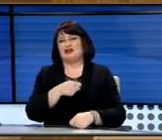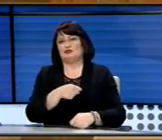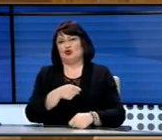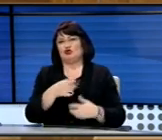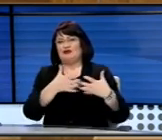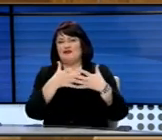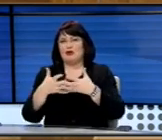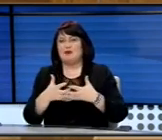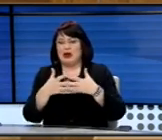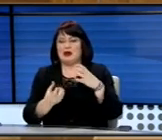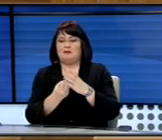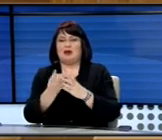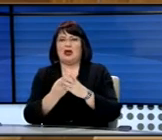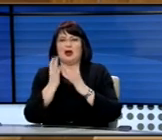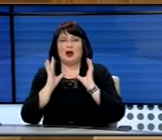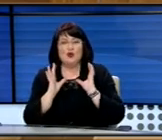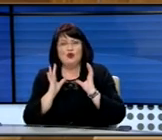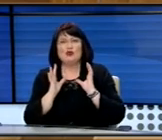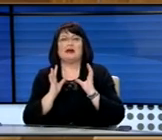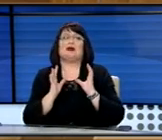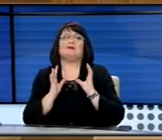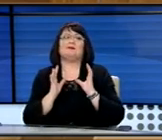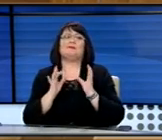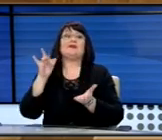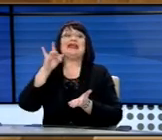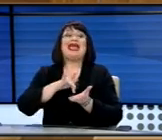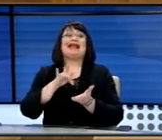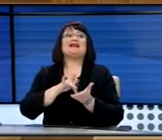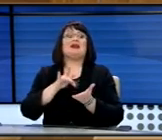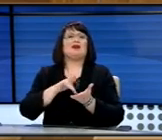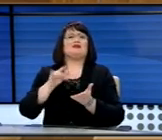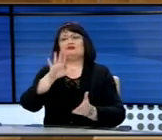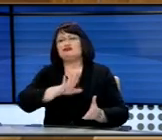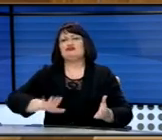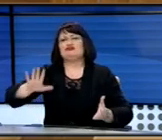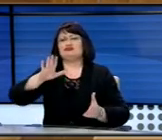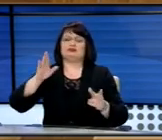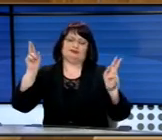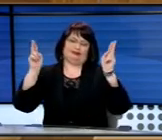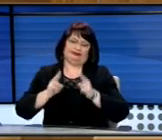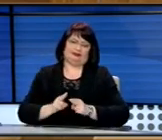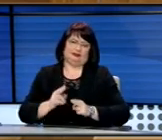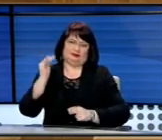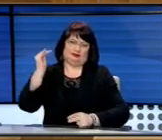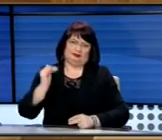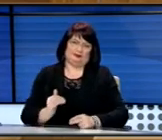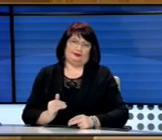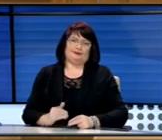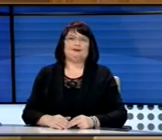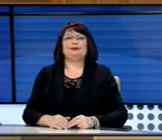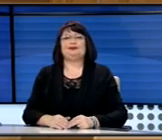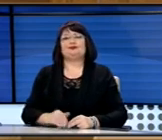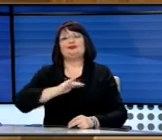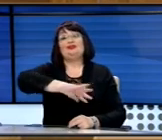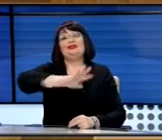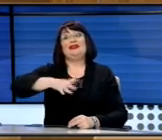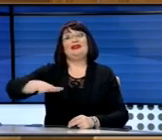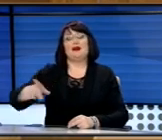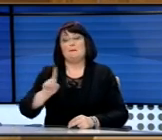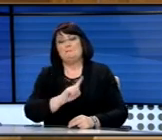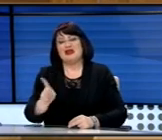βιομηχανική παραγωγή σε μεγάλα βιομηχανικά κέντρα διεθνώς εμφανίζεται μειωμένη. Ο όγκος των θαλάσσιων